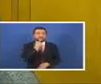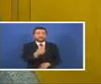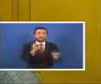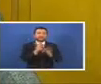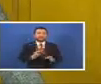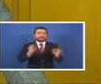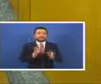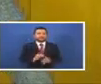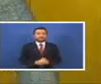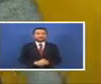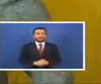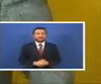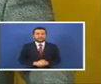demediler.